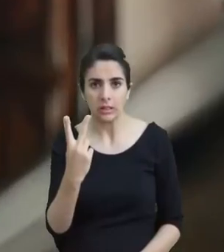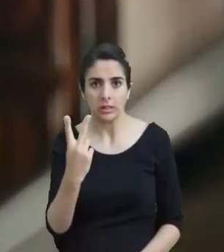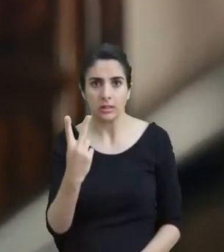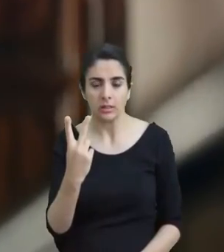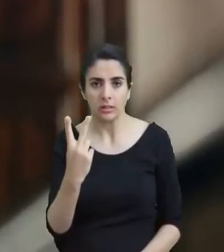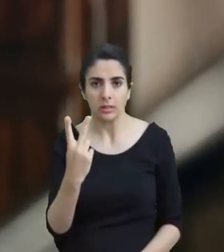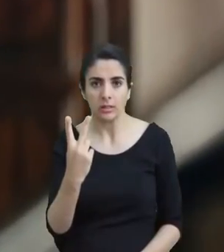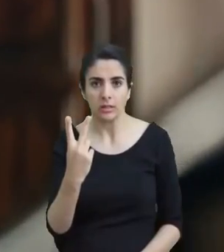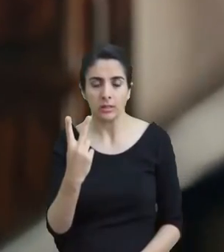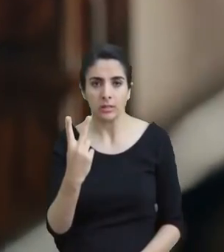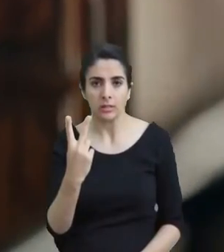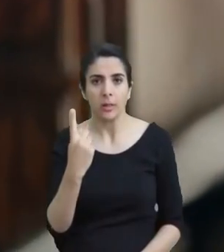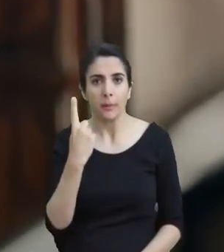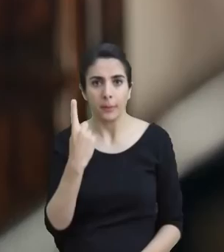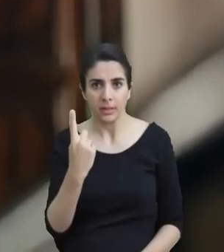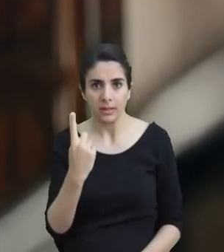iki,